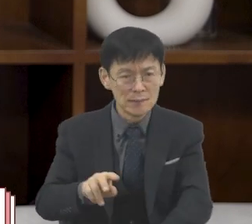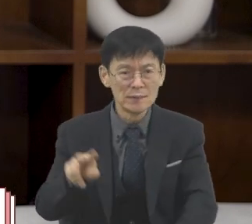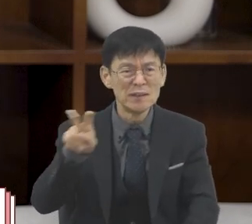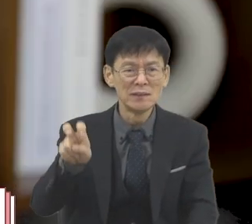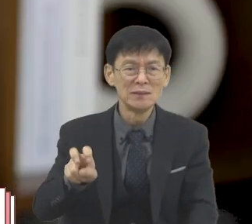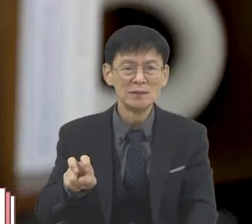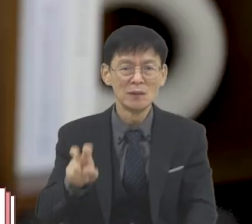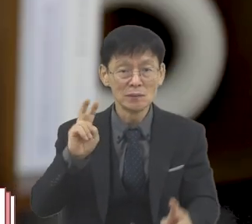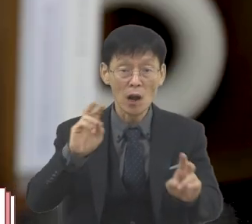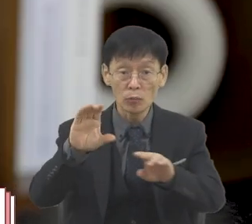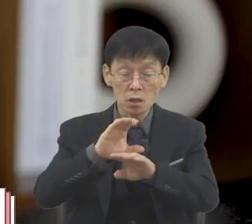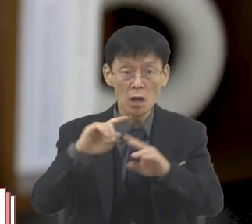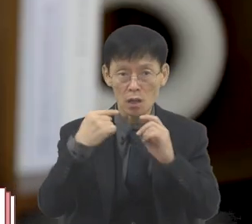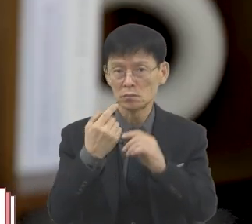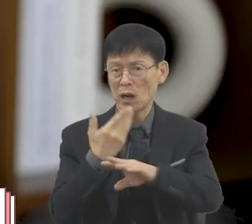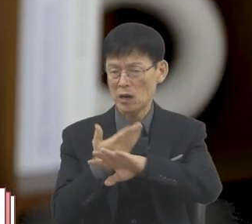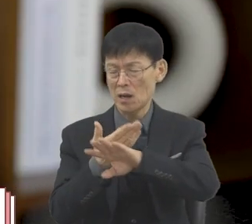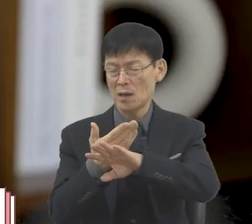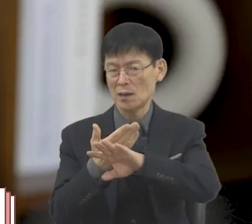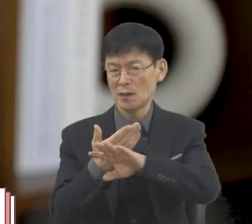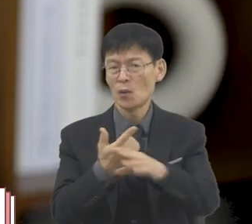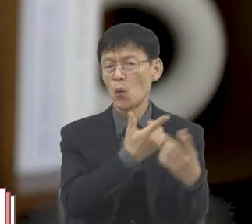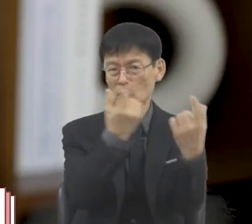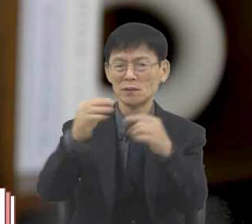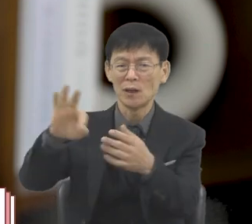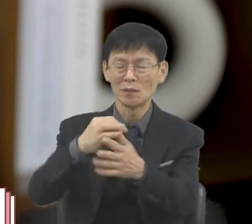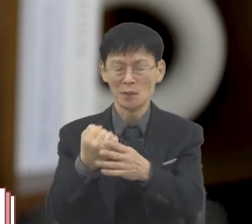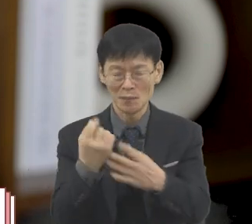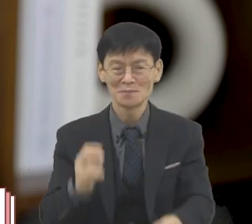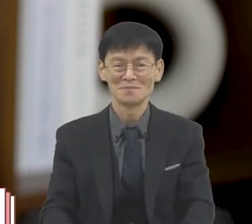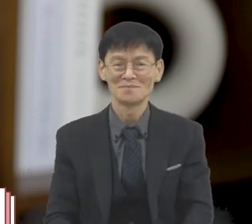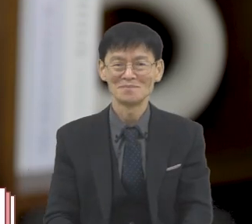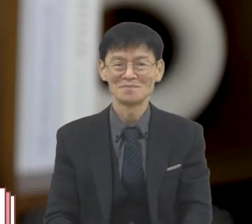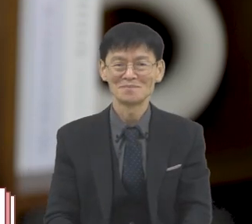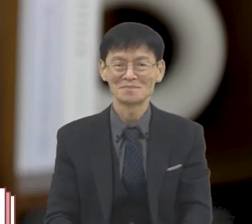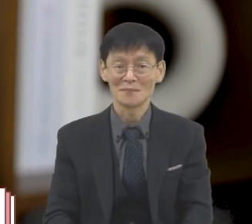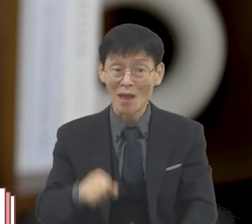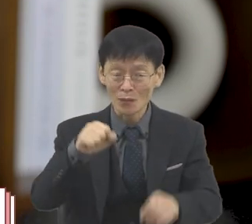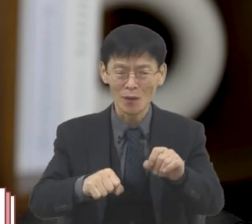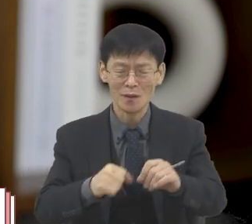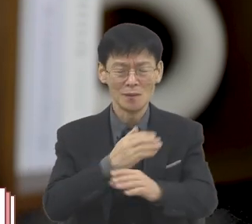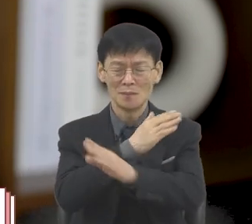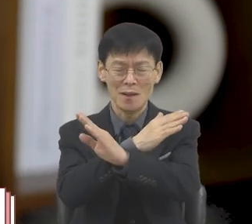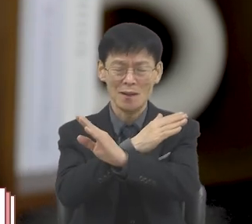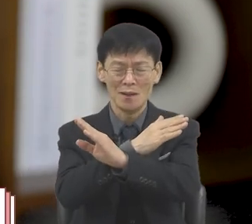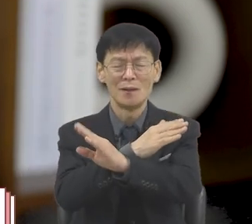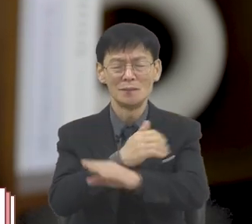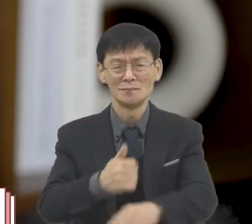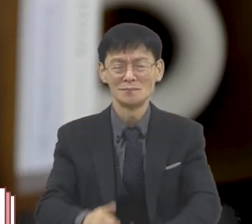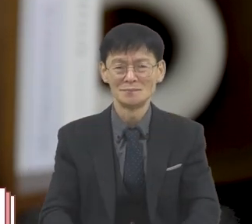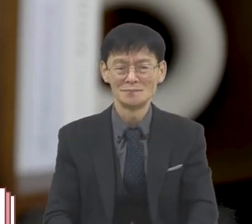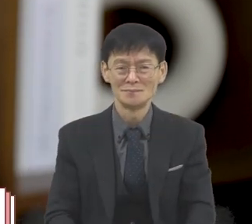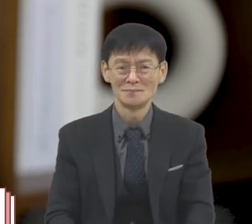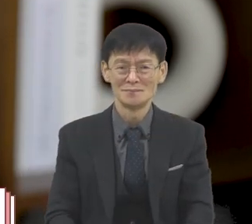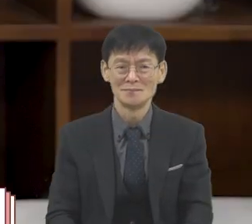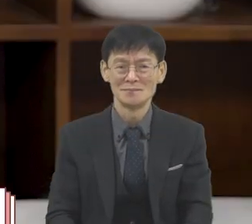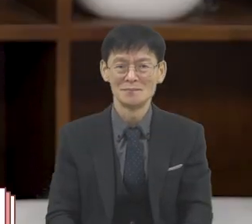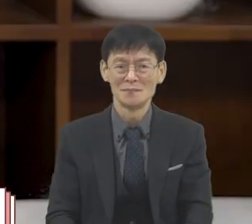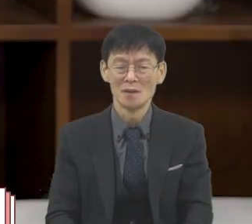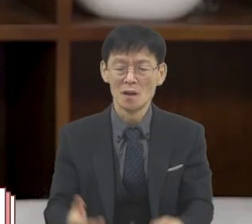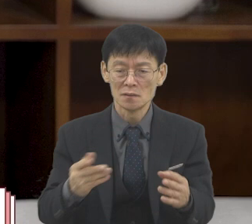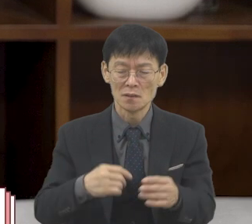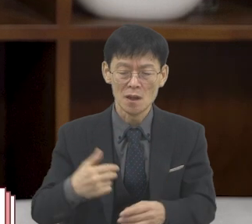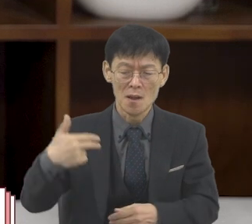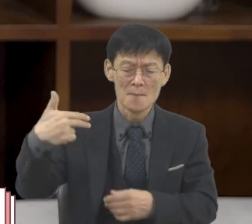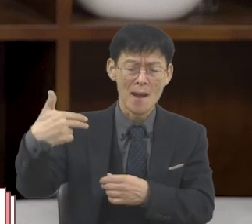불편하겠죠. 회사 컴퓨터는 개인의 물건이 아니니까요. 저런 행동은 하지 않는 게 좋습니다. 일할